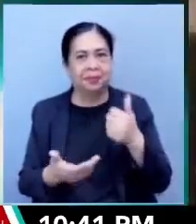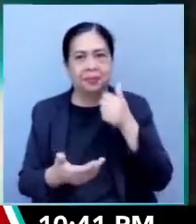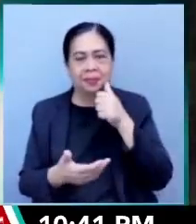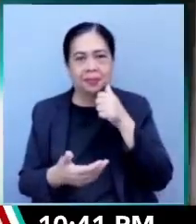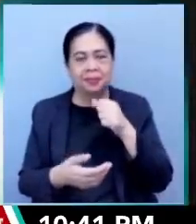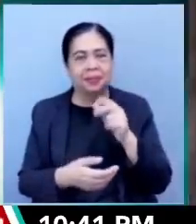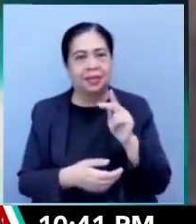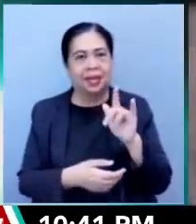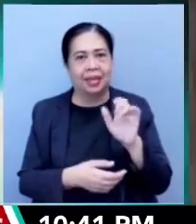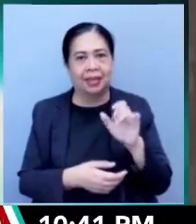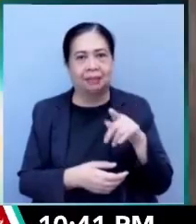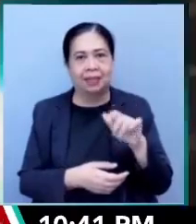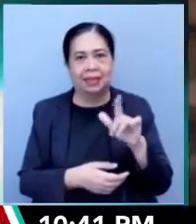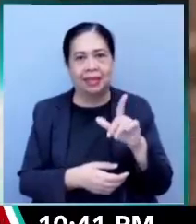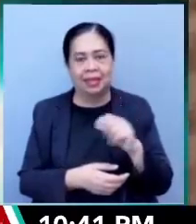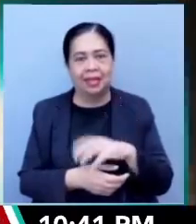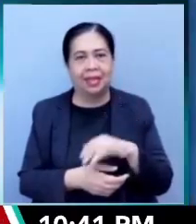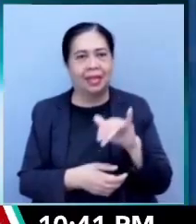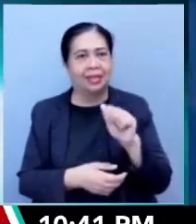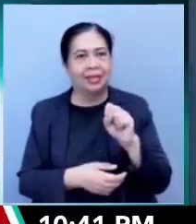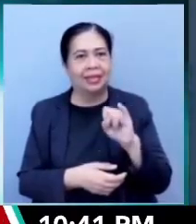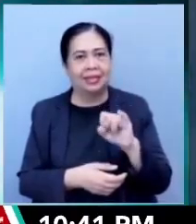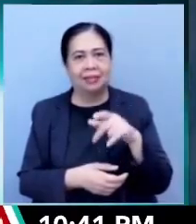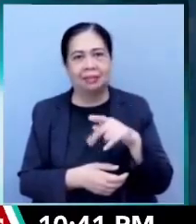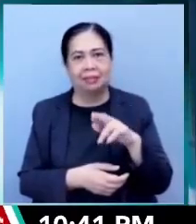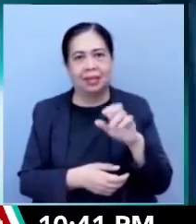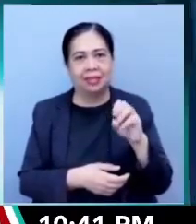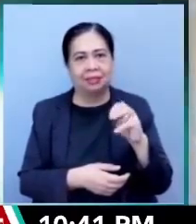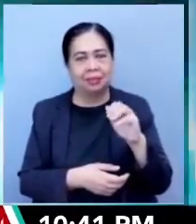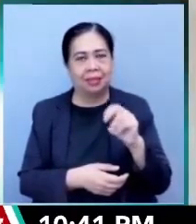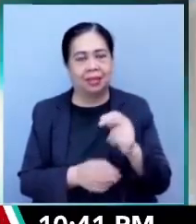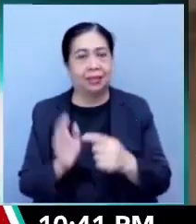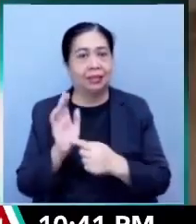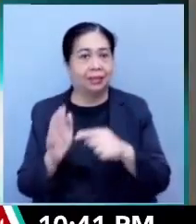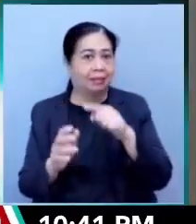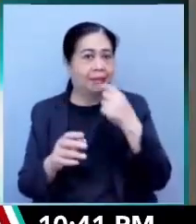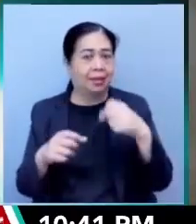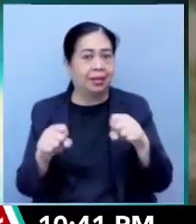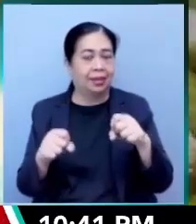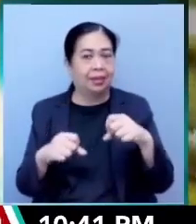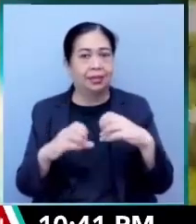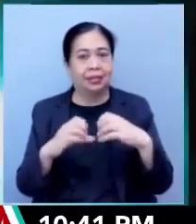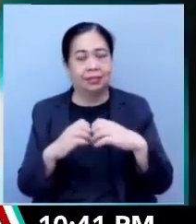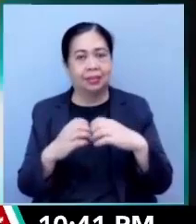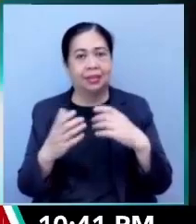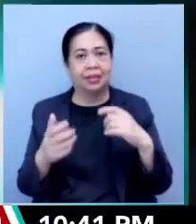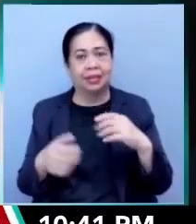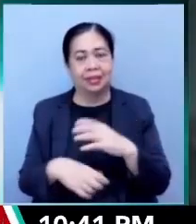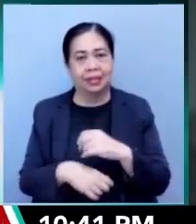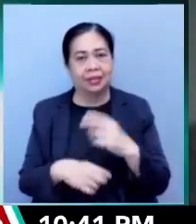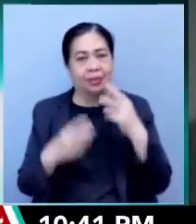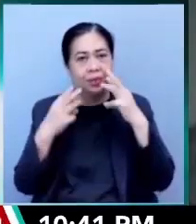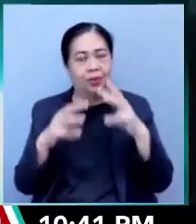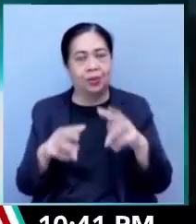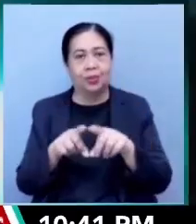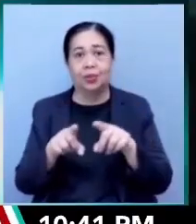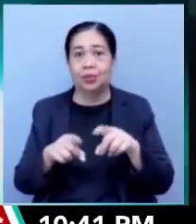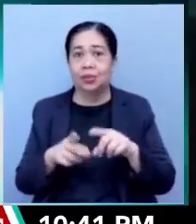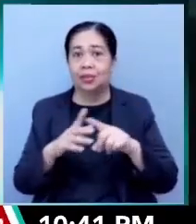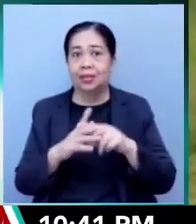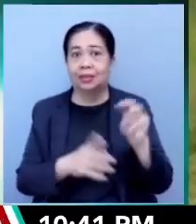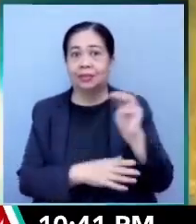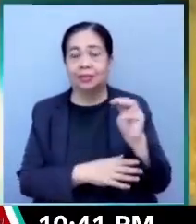Padilla at Yassie Pressman. Ipalalabas ang Black Rider sa GMA Telebabad. Mapapanood din ito simula sa Lunes sa